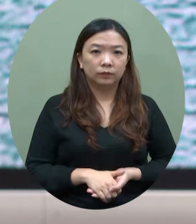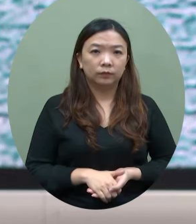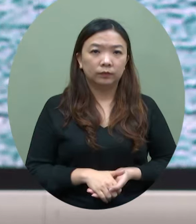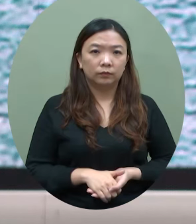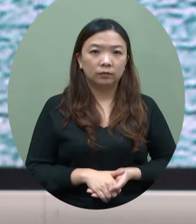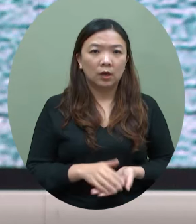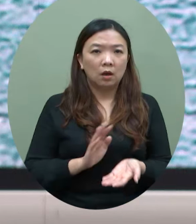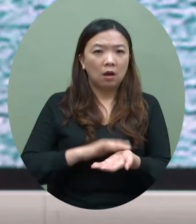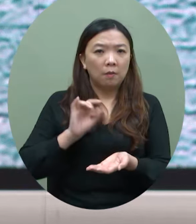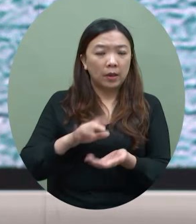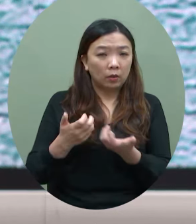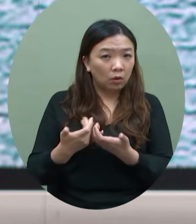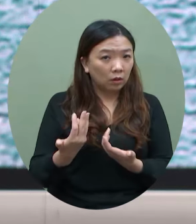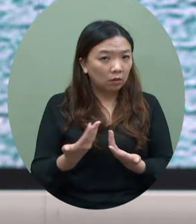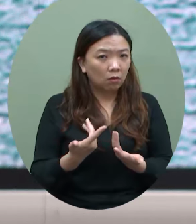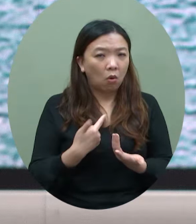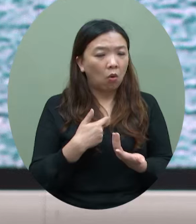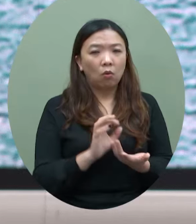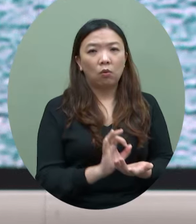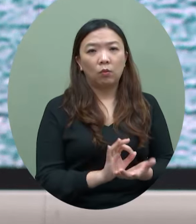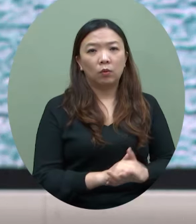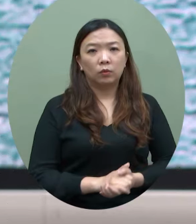病毒量我手上就冇嚇。